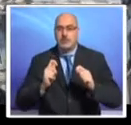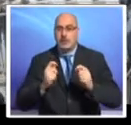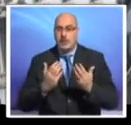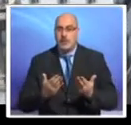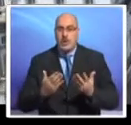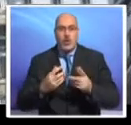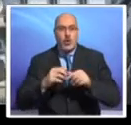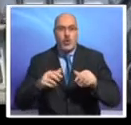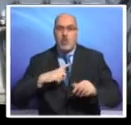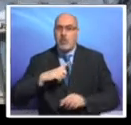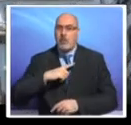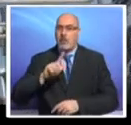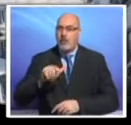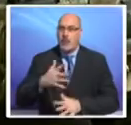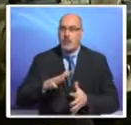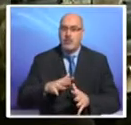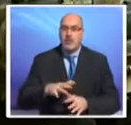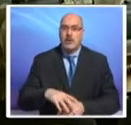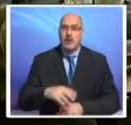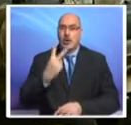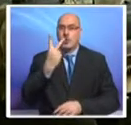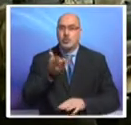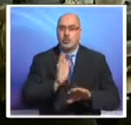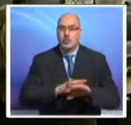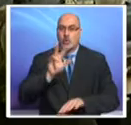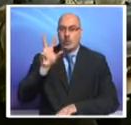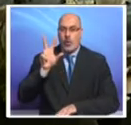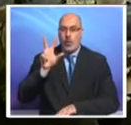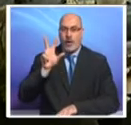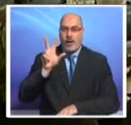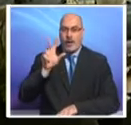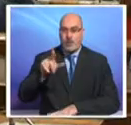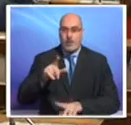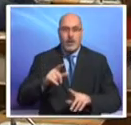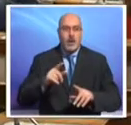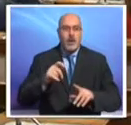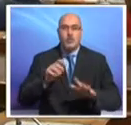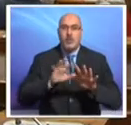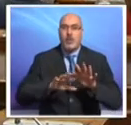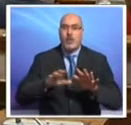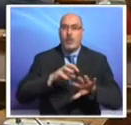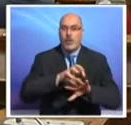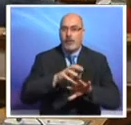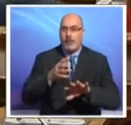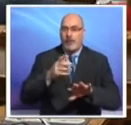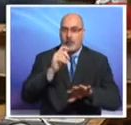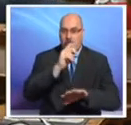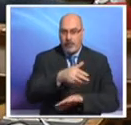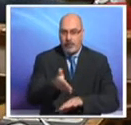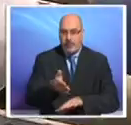ليتوسع حضورها إلى نحو الثلث في المجالس المنتخبة بفعل إرادة سياسية